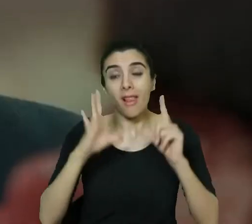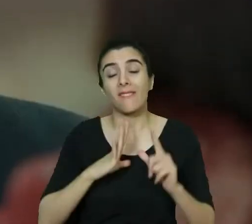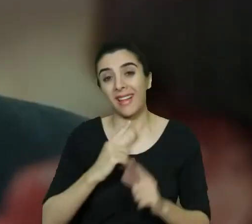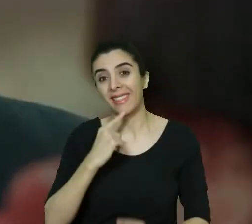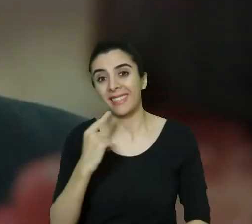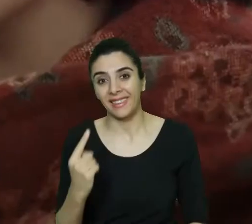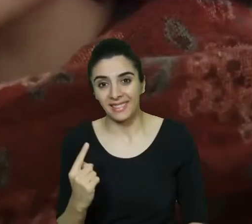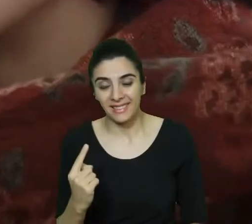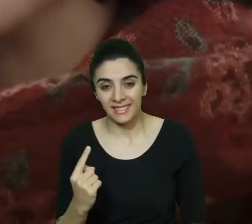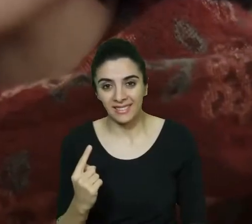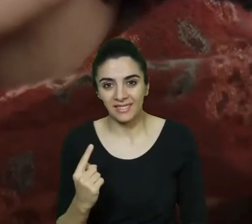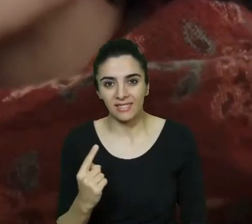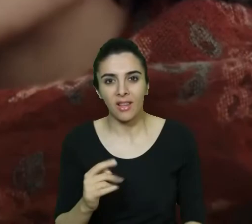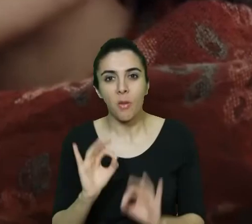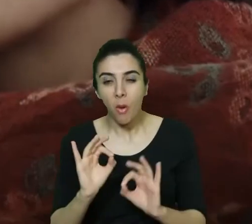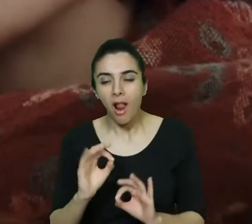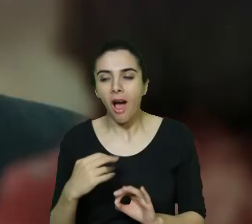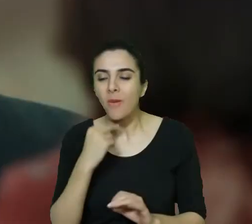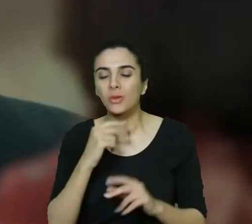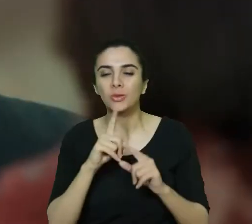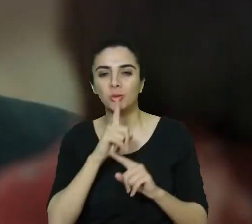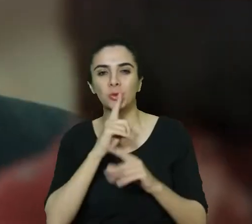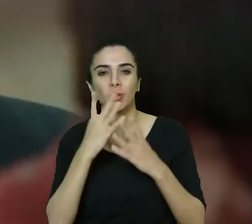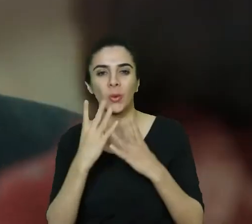demişti. Öylelikle susturmuştuk.